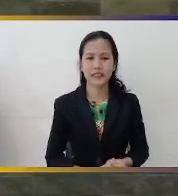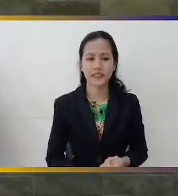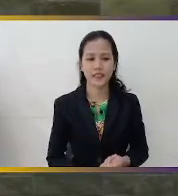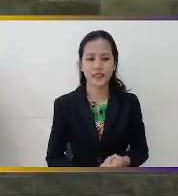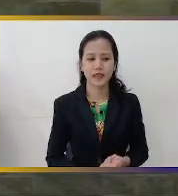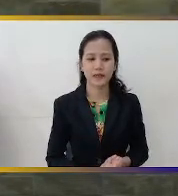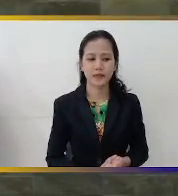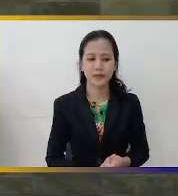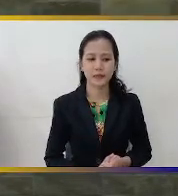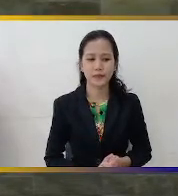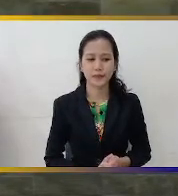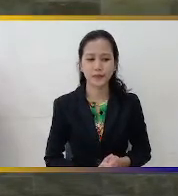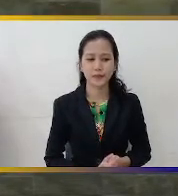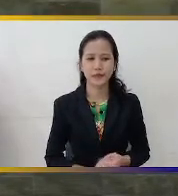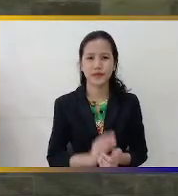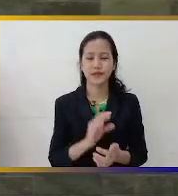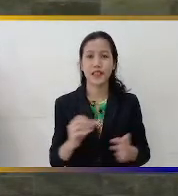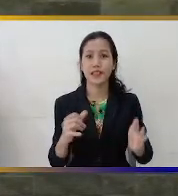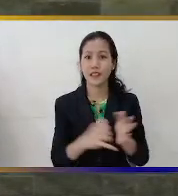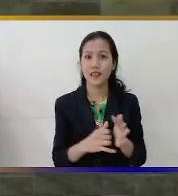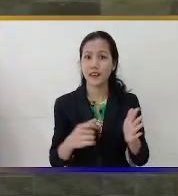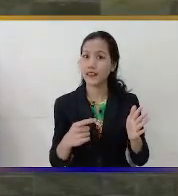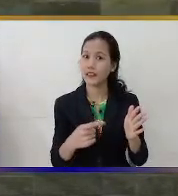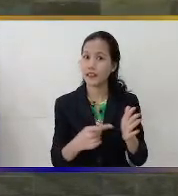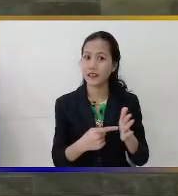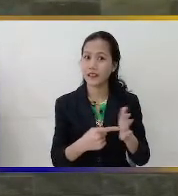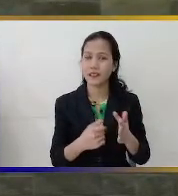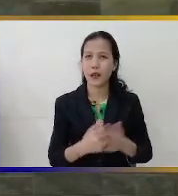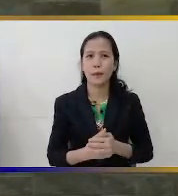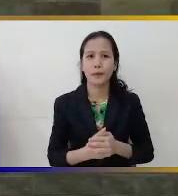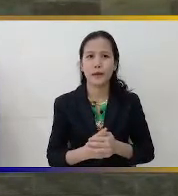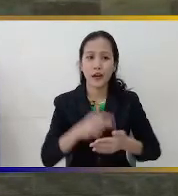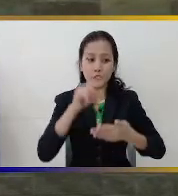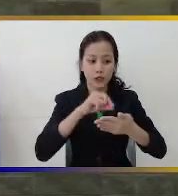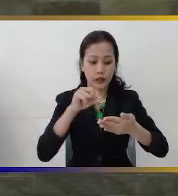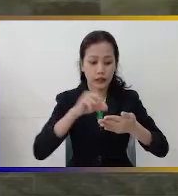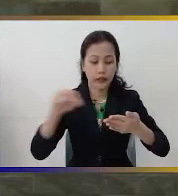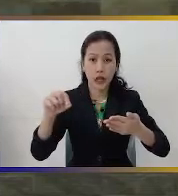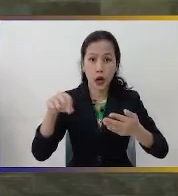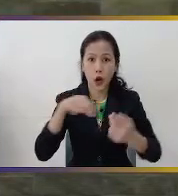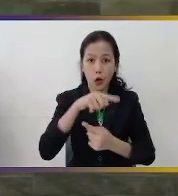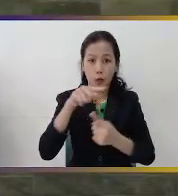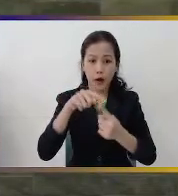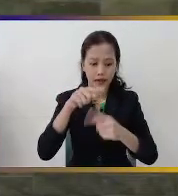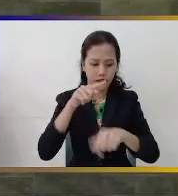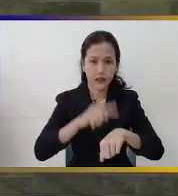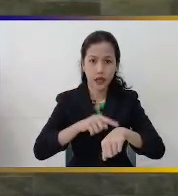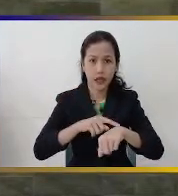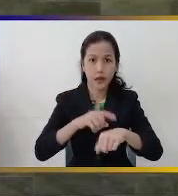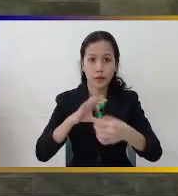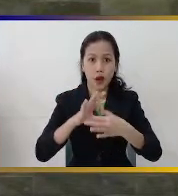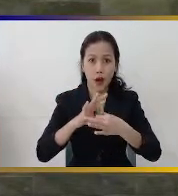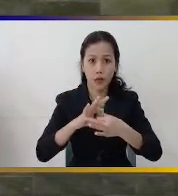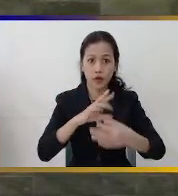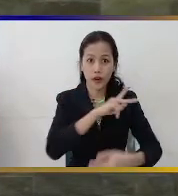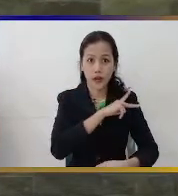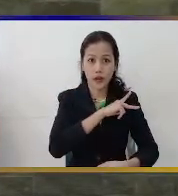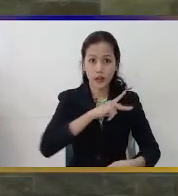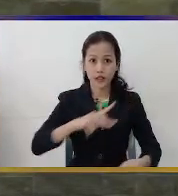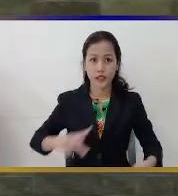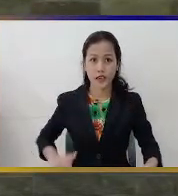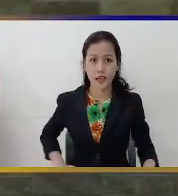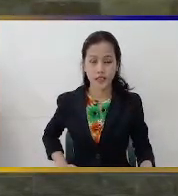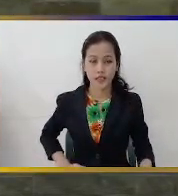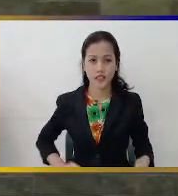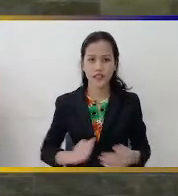ay naisulat during the reigns of these kings. Ano po? Ang sabi po dyan in verse number 1 of